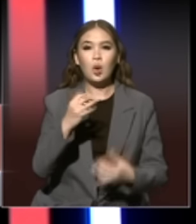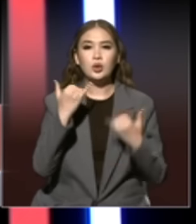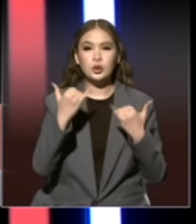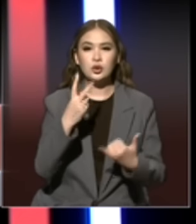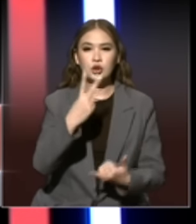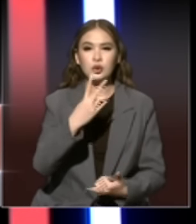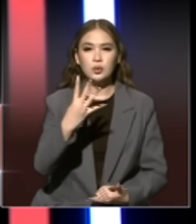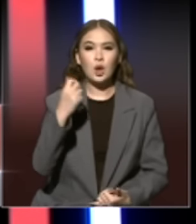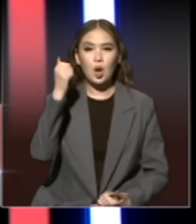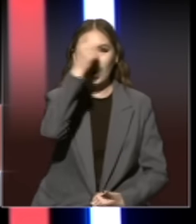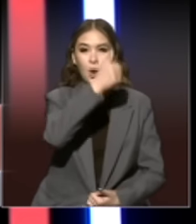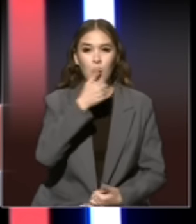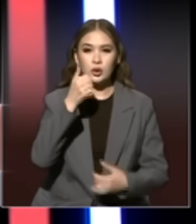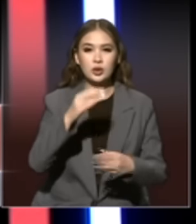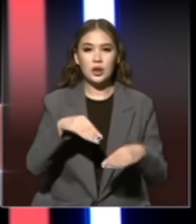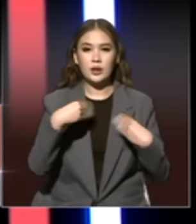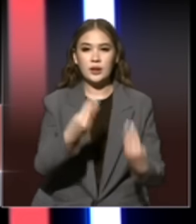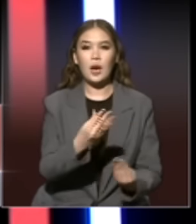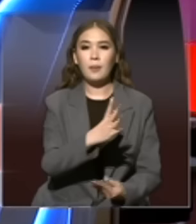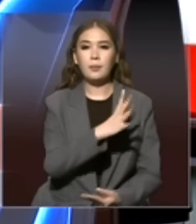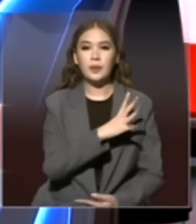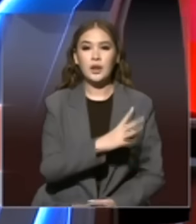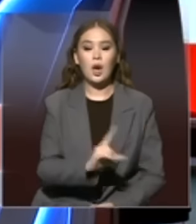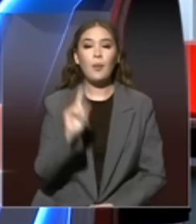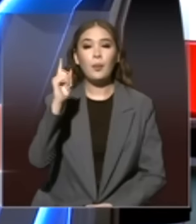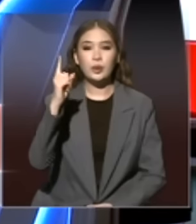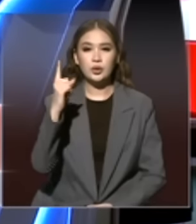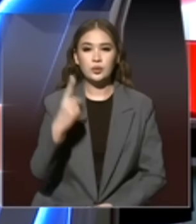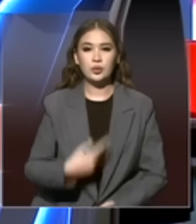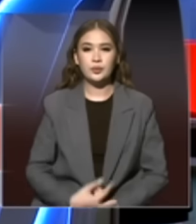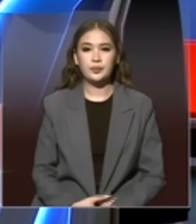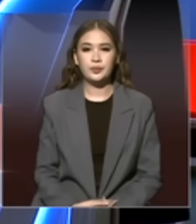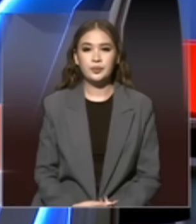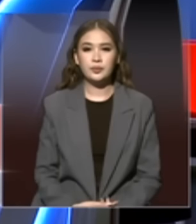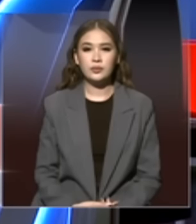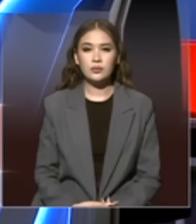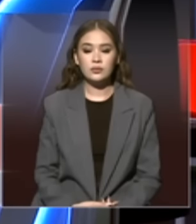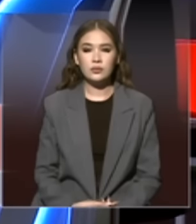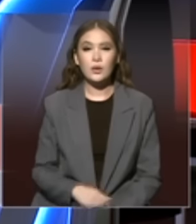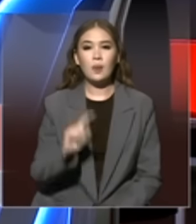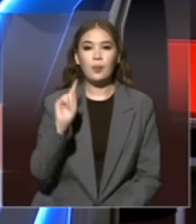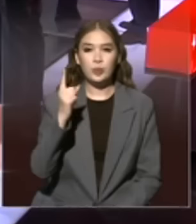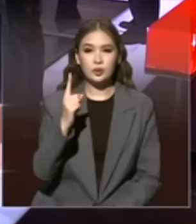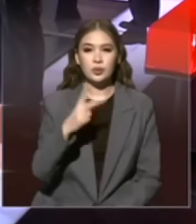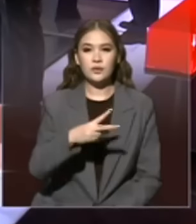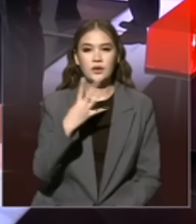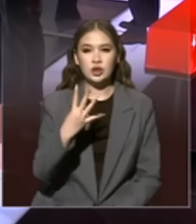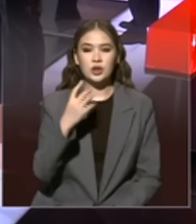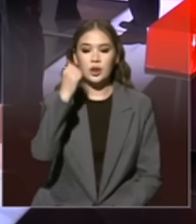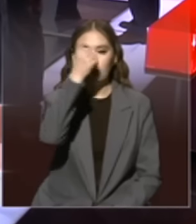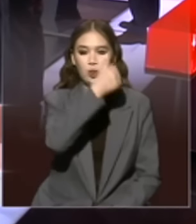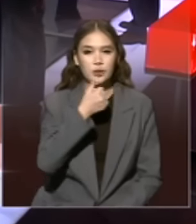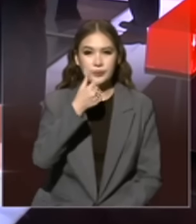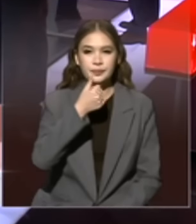Бишімбаевқа 24 жыл жаза кесілді. Неге 24 жыл? Осыдан бастайықшы. Неге 24 жыл?